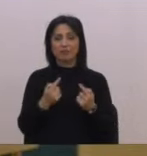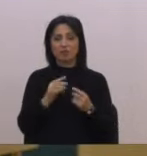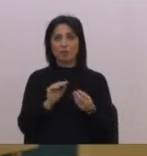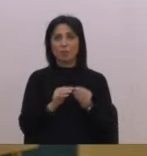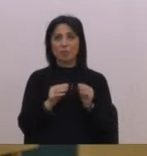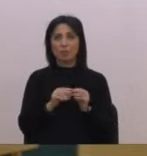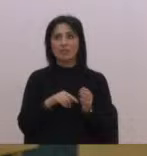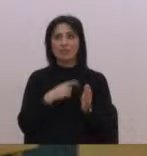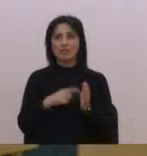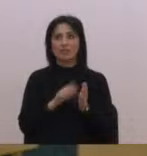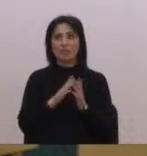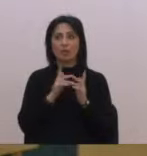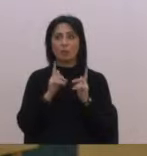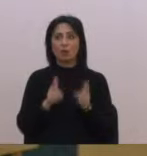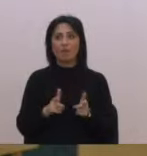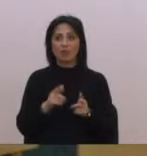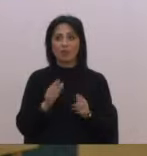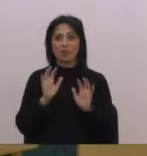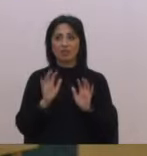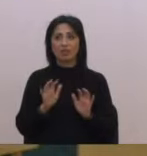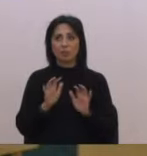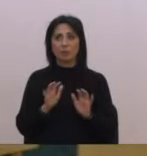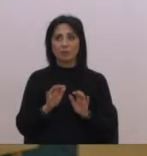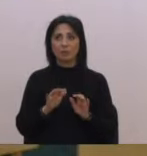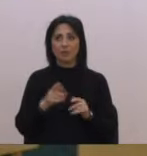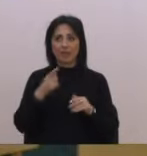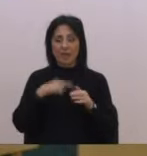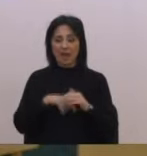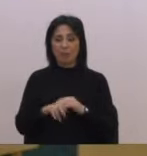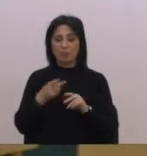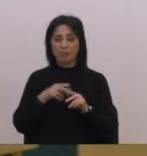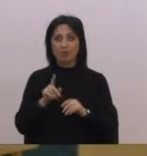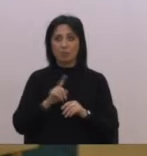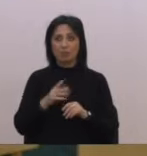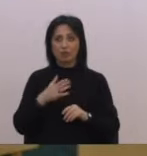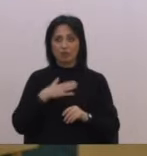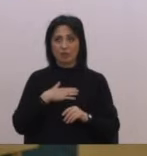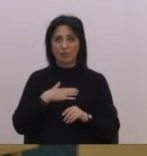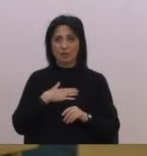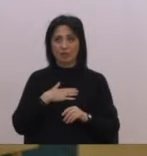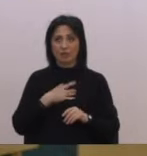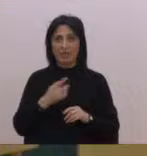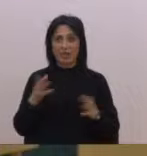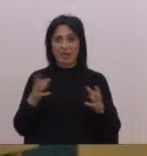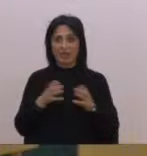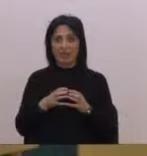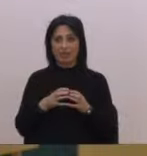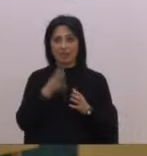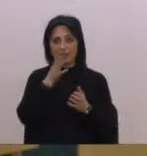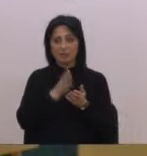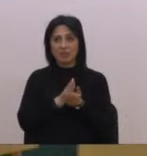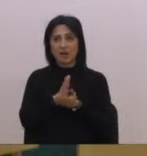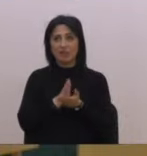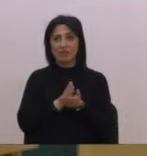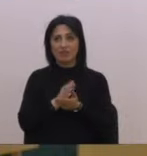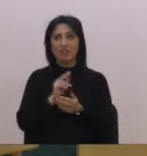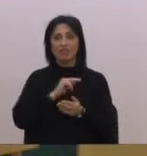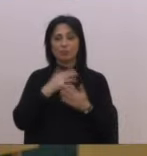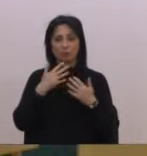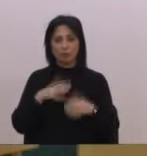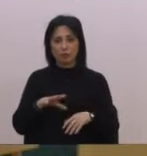პრობლემურ საკითხების მოგვარებაზე ვიზრუნოთ. გამომდინარე იქიდან რომ ჩვენ ერთად წლების განმავლობაში